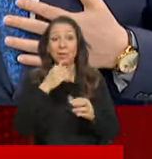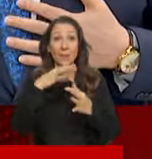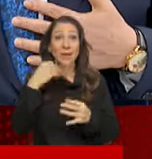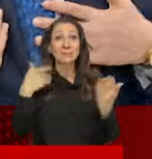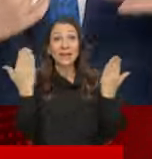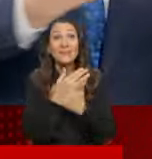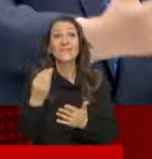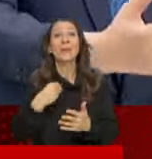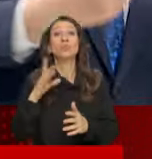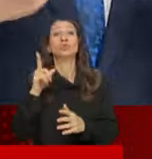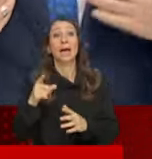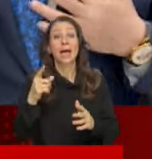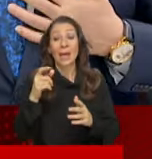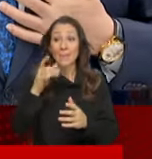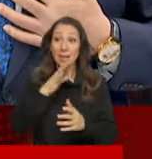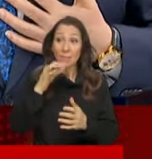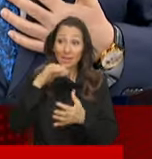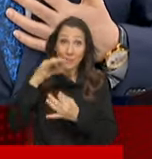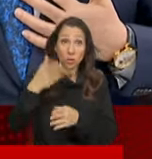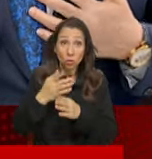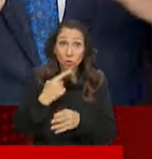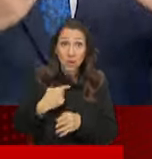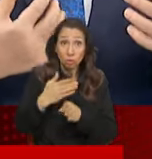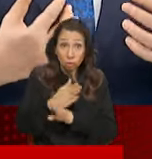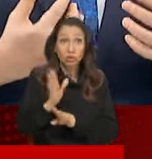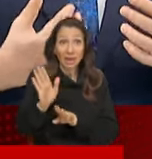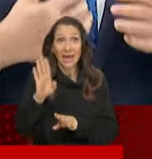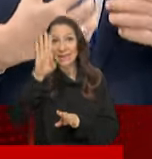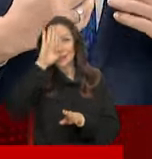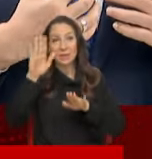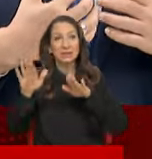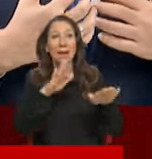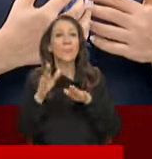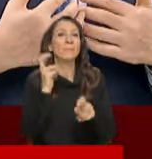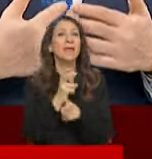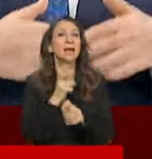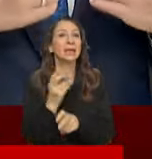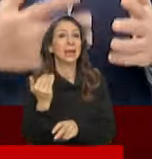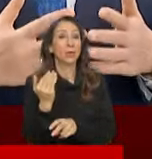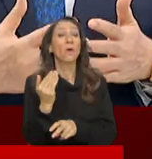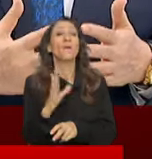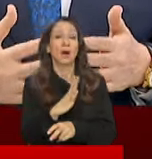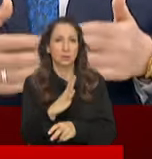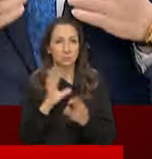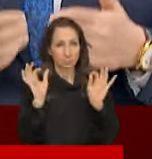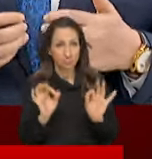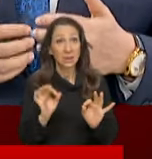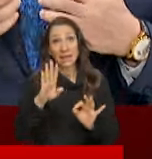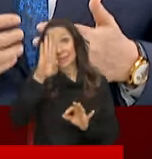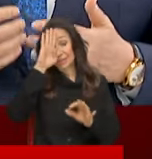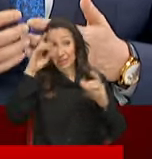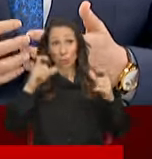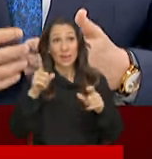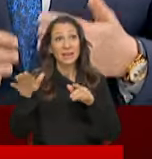yanıltmıyor lsa Eğer bilim adamlarının bize söyledikleri doğruysa İstanbul bir deprem riskiyle karşı karşıya mı karşı karşıya İstan